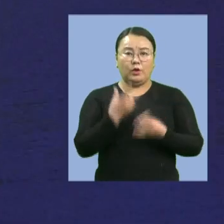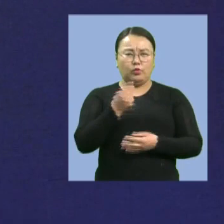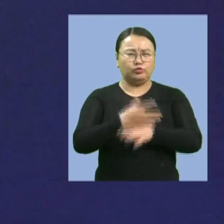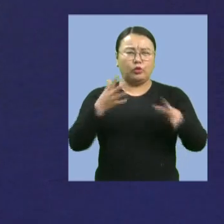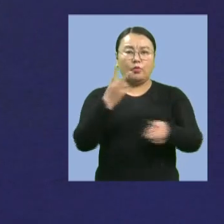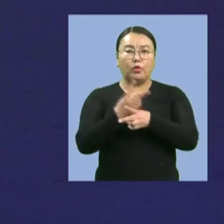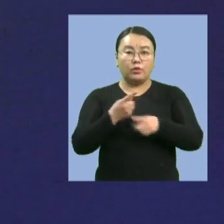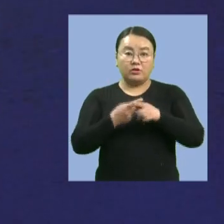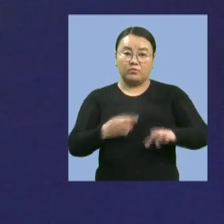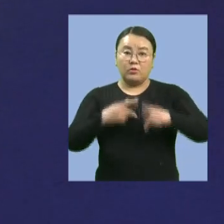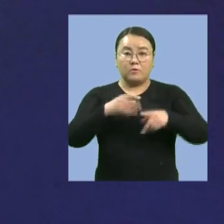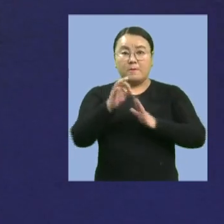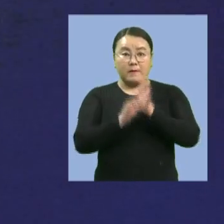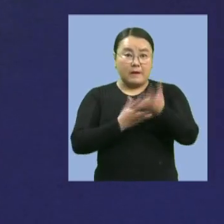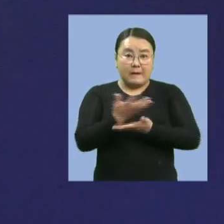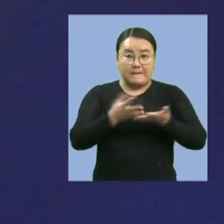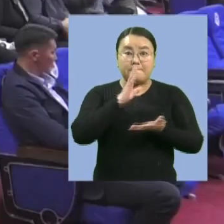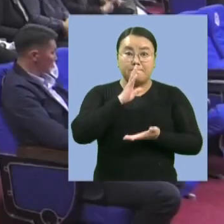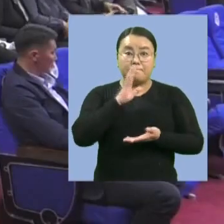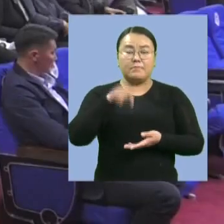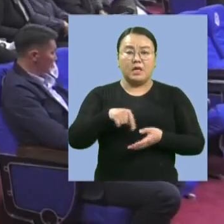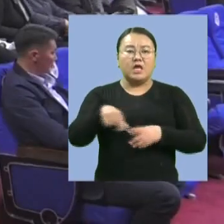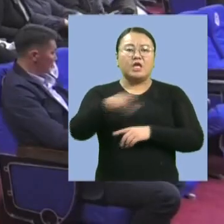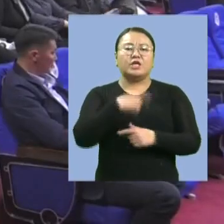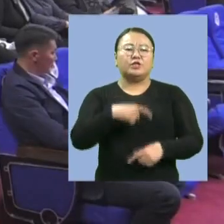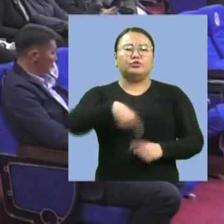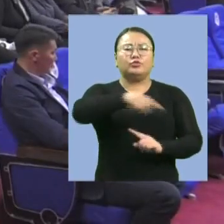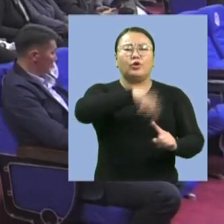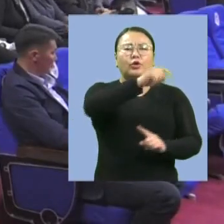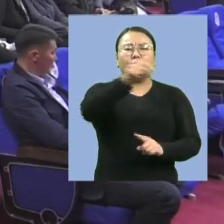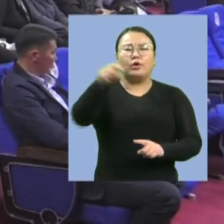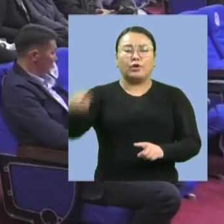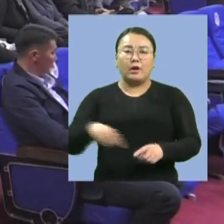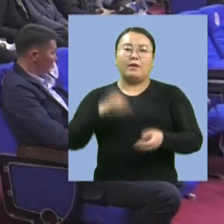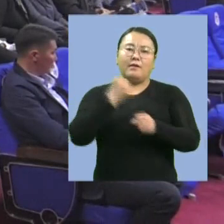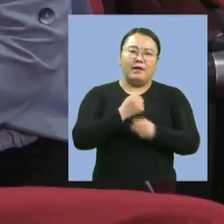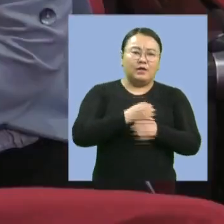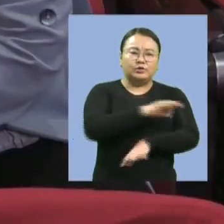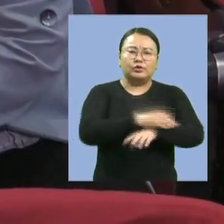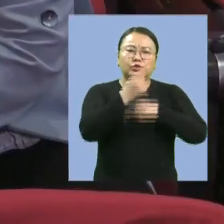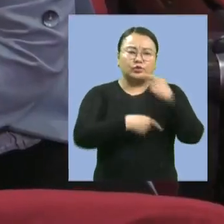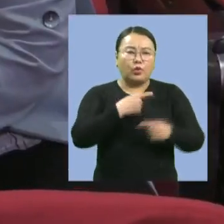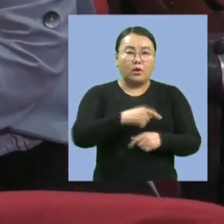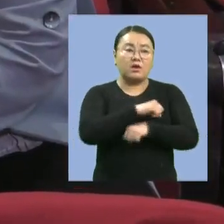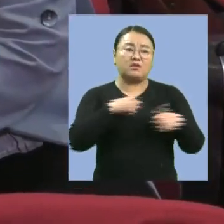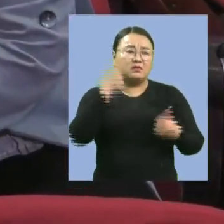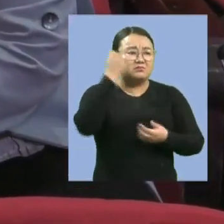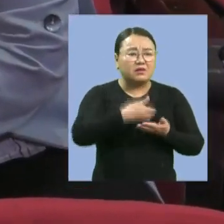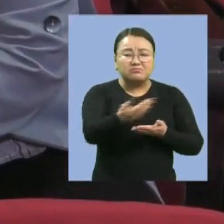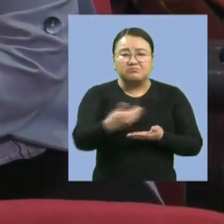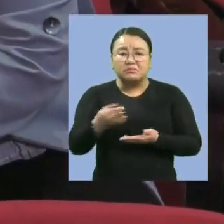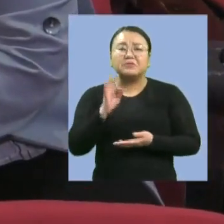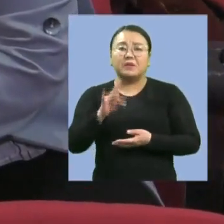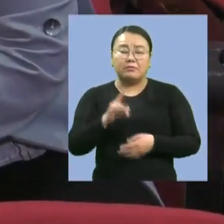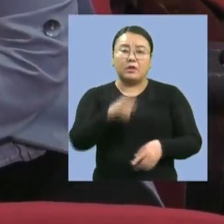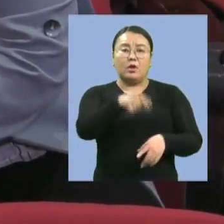Улсын хурлаас үндсэн хуульд оруулах өөрчлөлтийн төслийг хэлсэж эхэлсэнтэй холбогдуулан гишүүд тойрогт ажиллаж төслийн талаар иргэдэд танилцуулж тэдний санал сонссон.